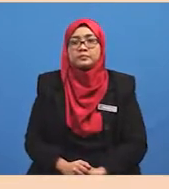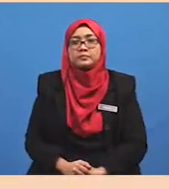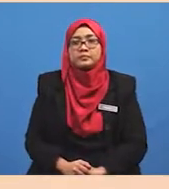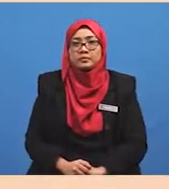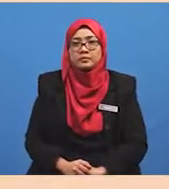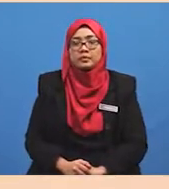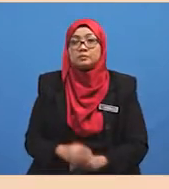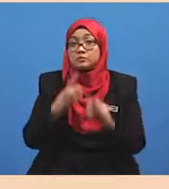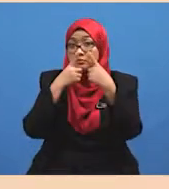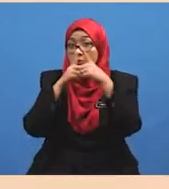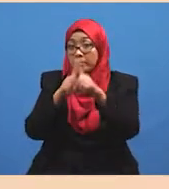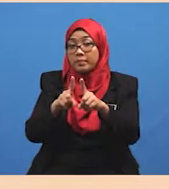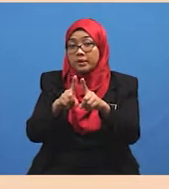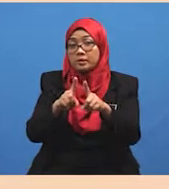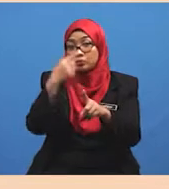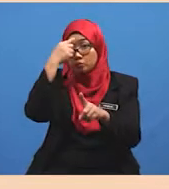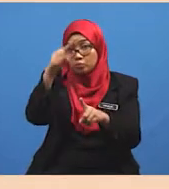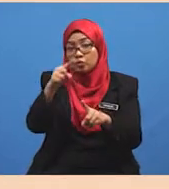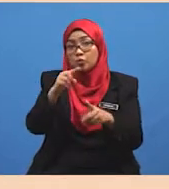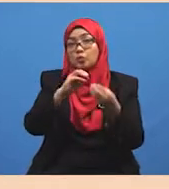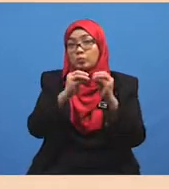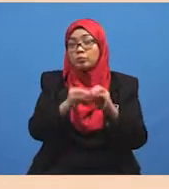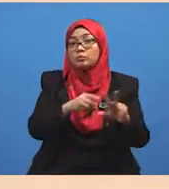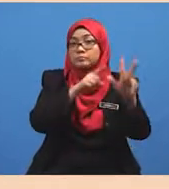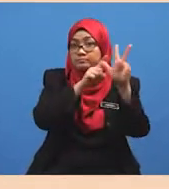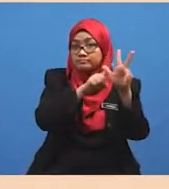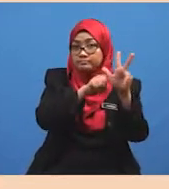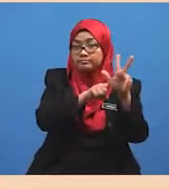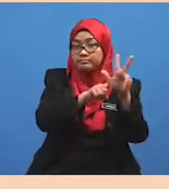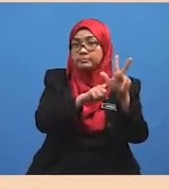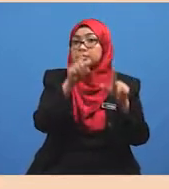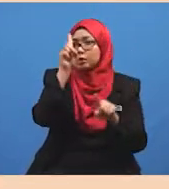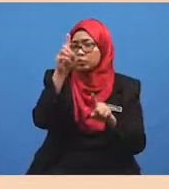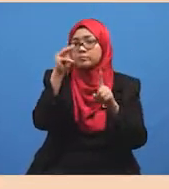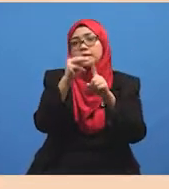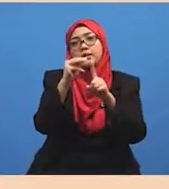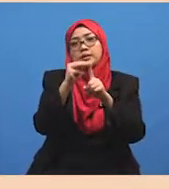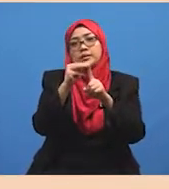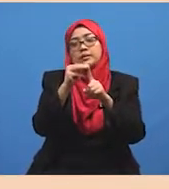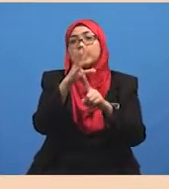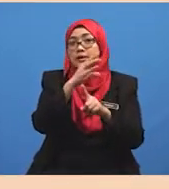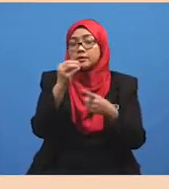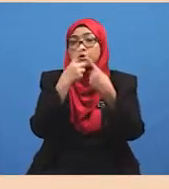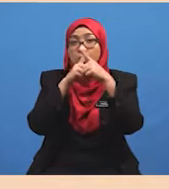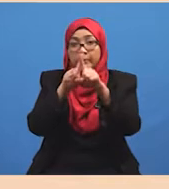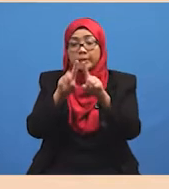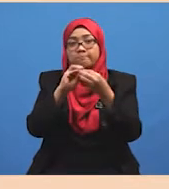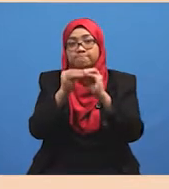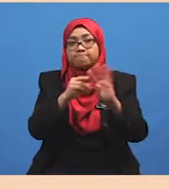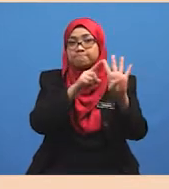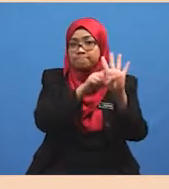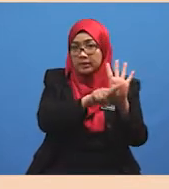fakta ke-31 baca dan jawaban keempat